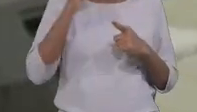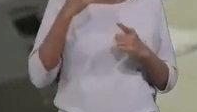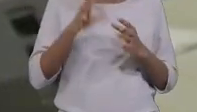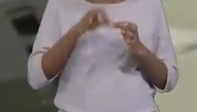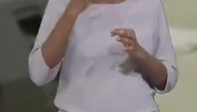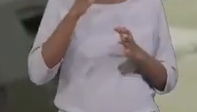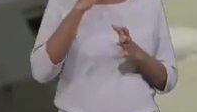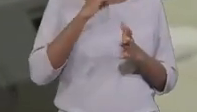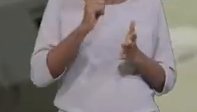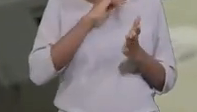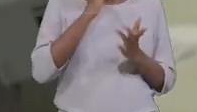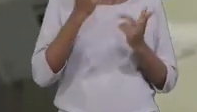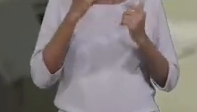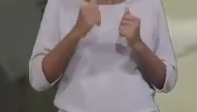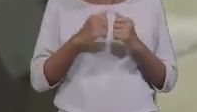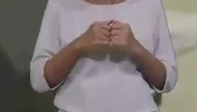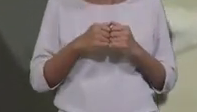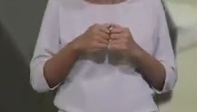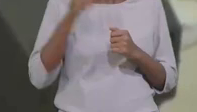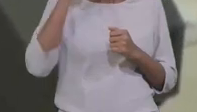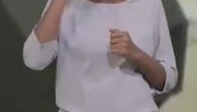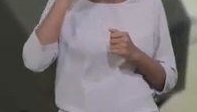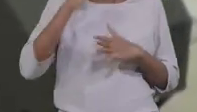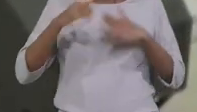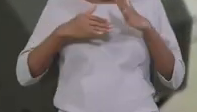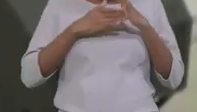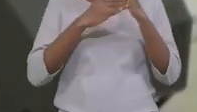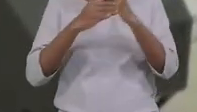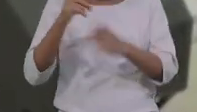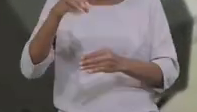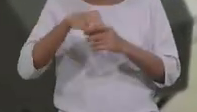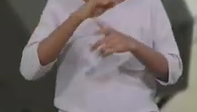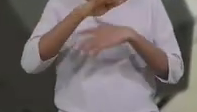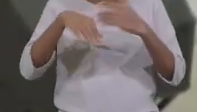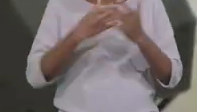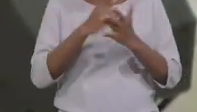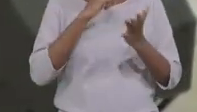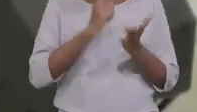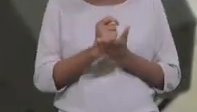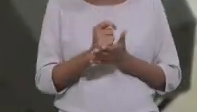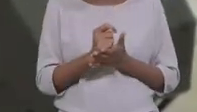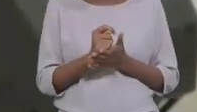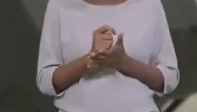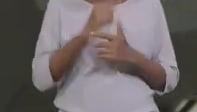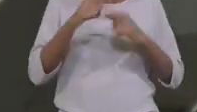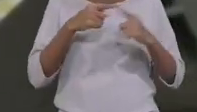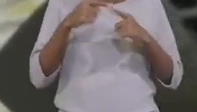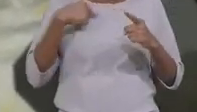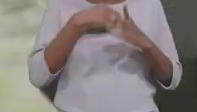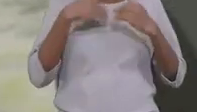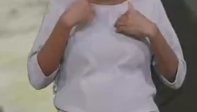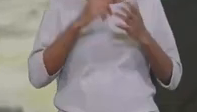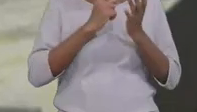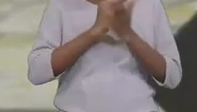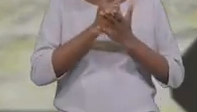quand l'esprit de vérité sera venu, il vous conduira dans toute la vérité. Quand